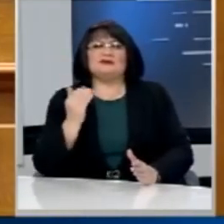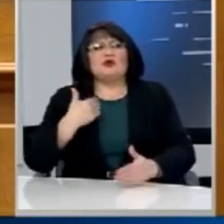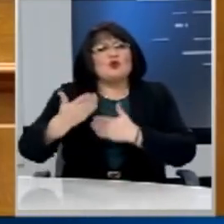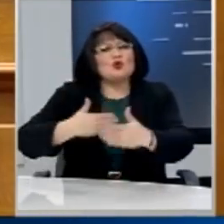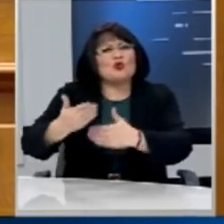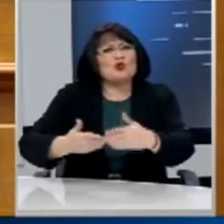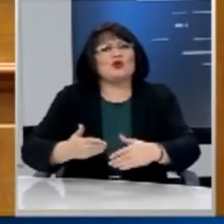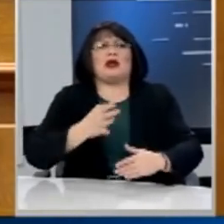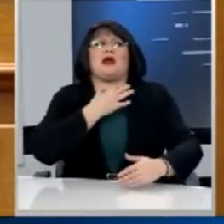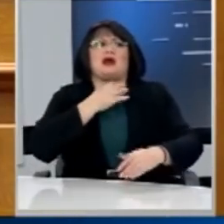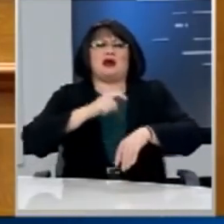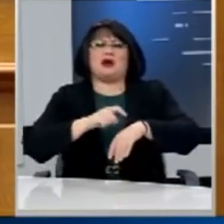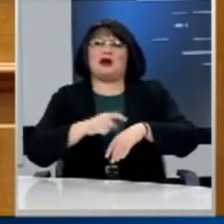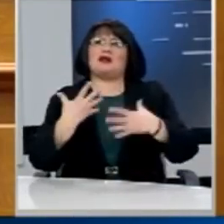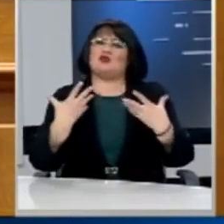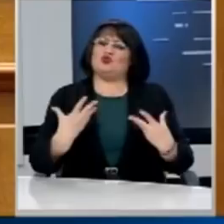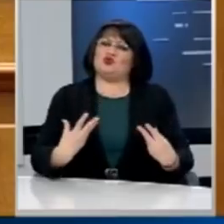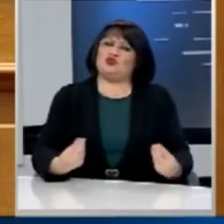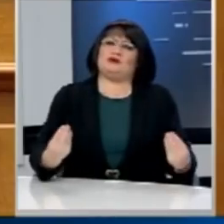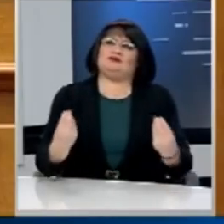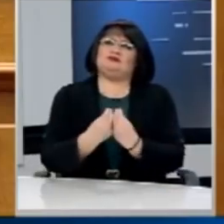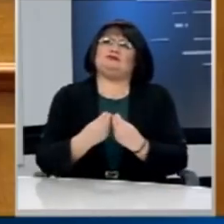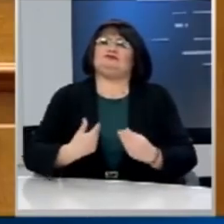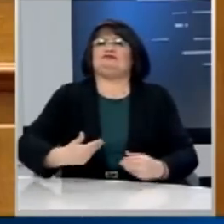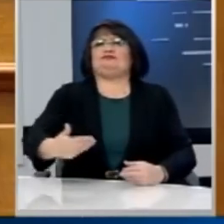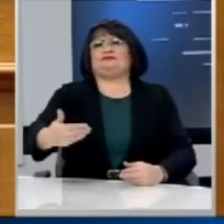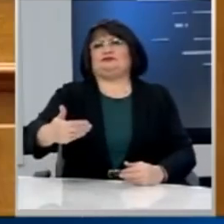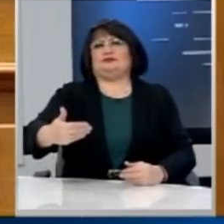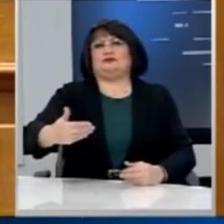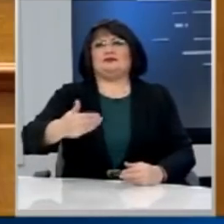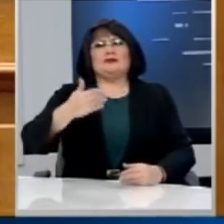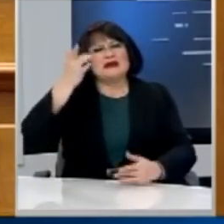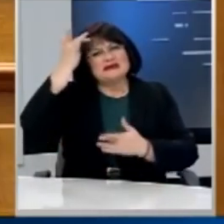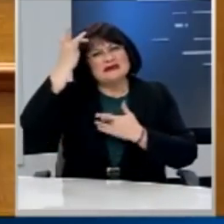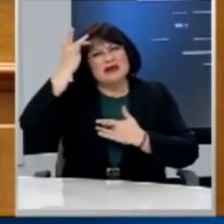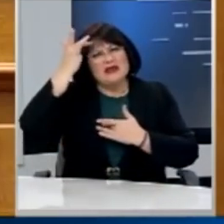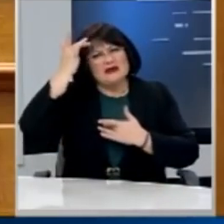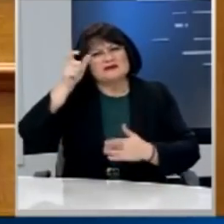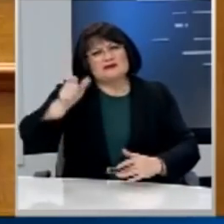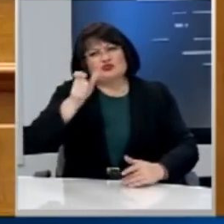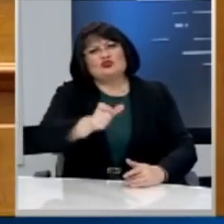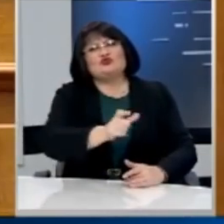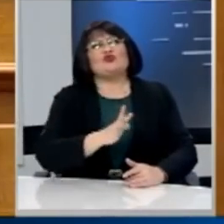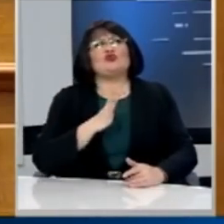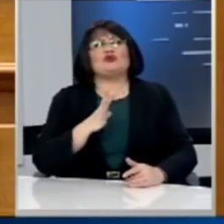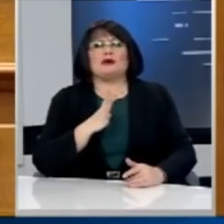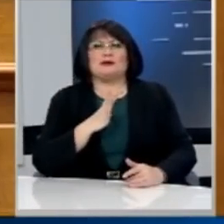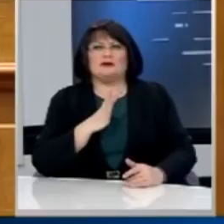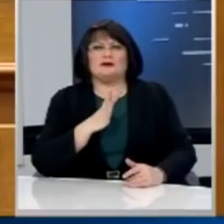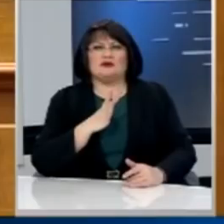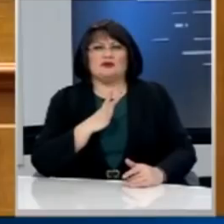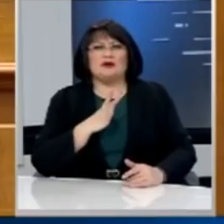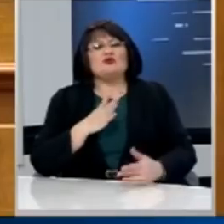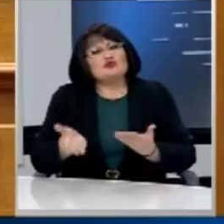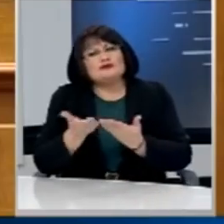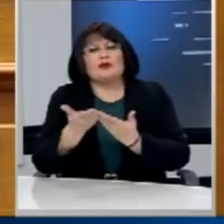χρόνο για να οριμάσουν ακόμα και στη συνείδηση εκείνων υπέρ των οποίων